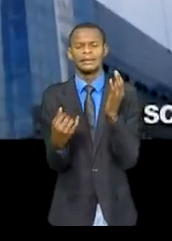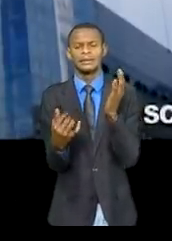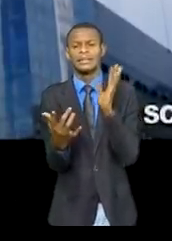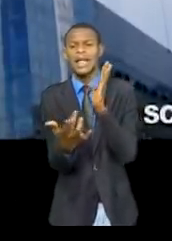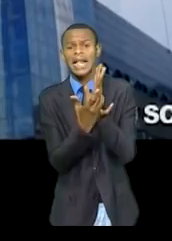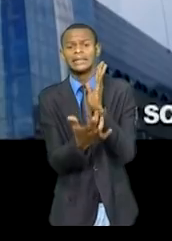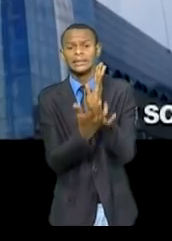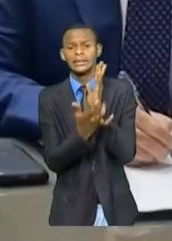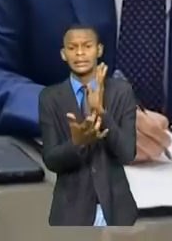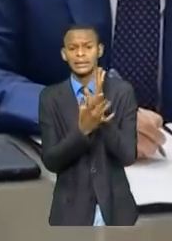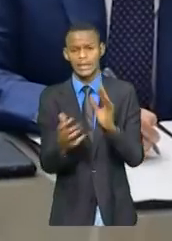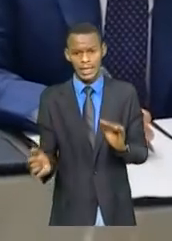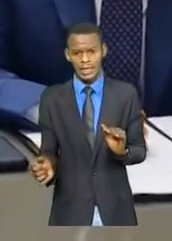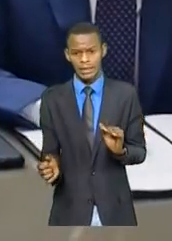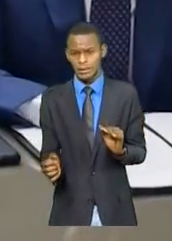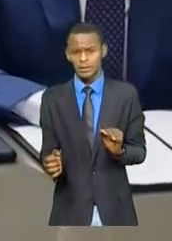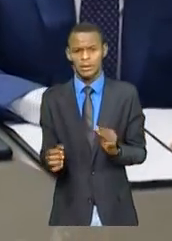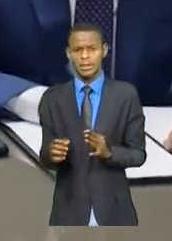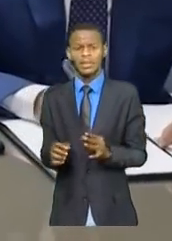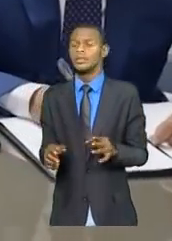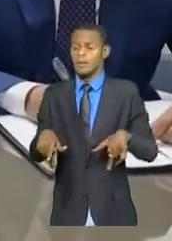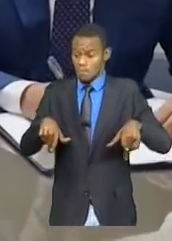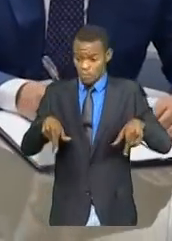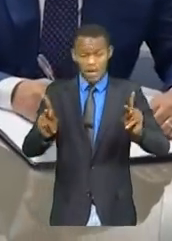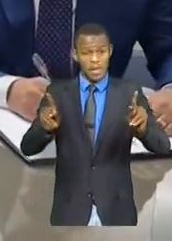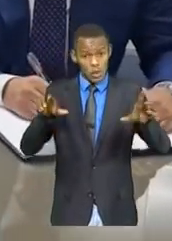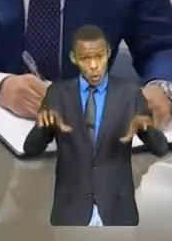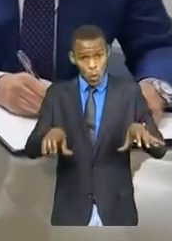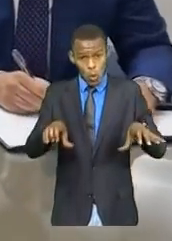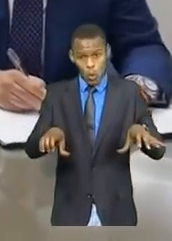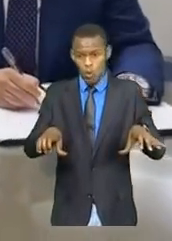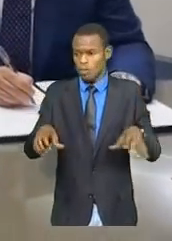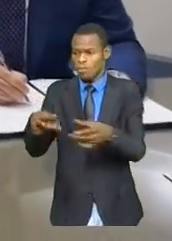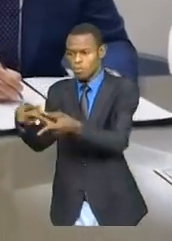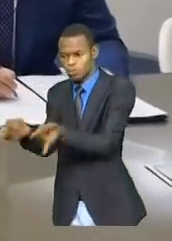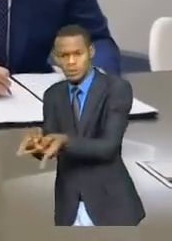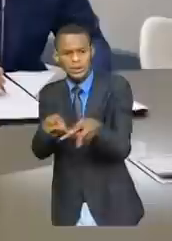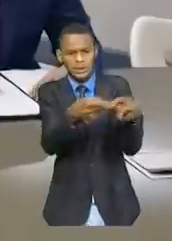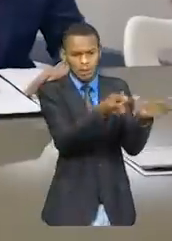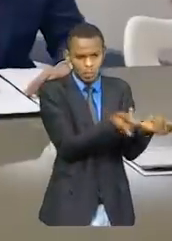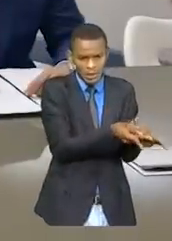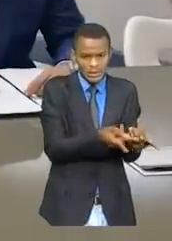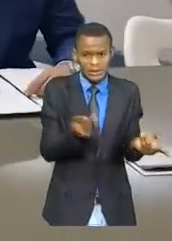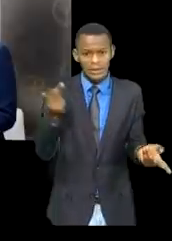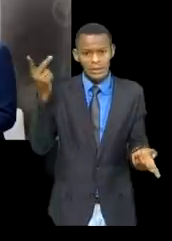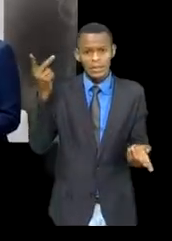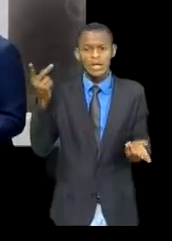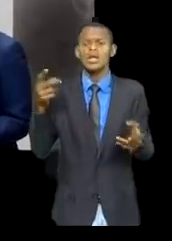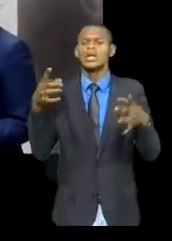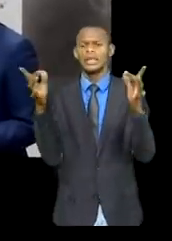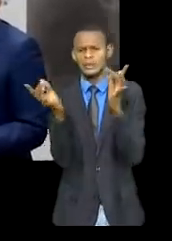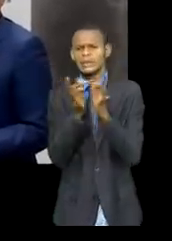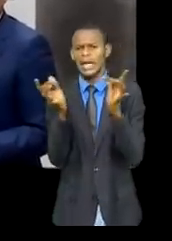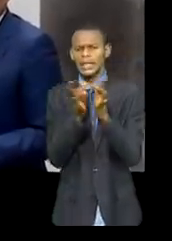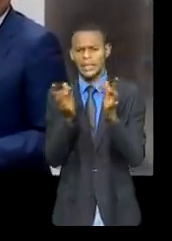de la RDC seront interconnectés grâce aux nouvelles autoroutes de la communication boostées en faveur de l'implantation de la